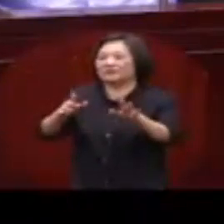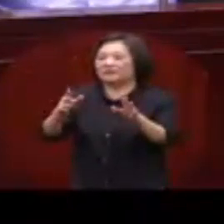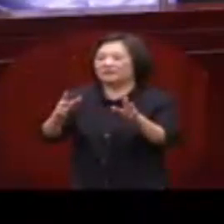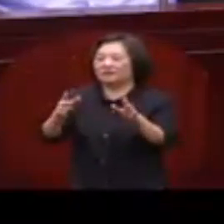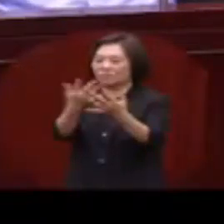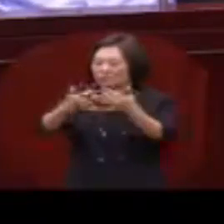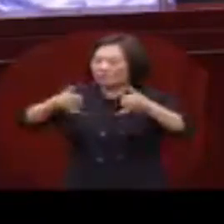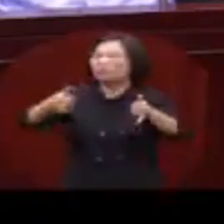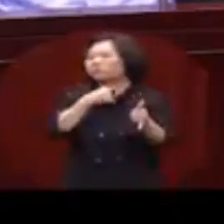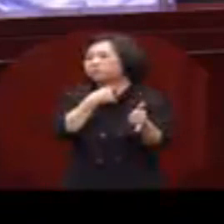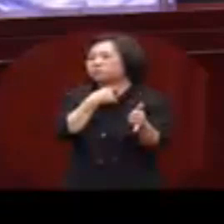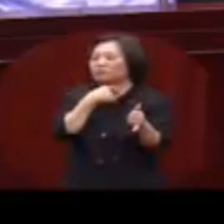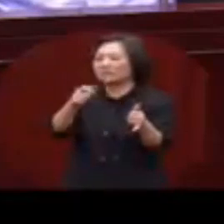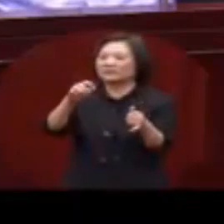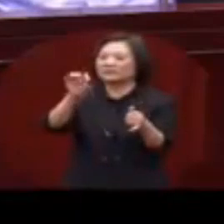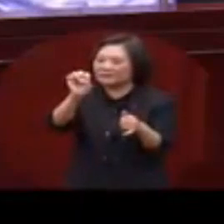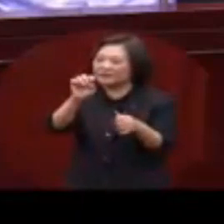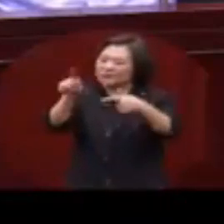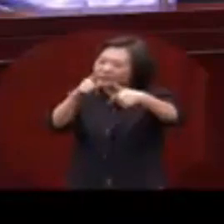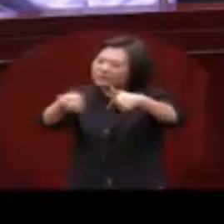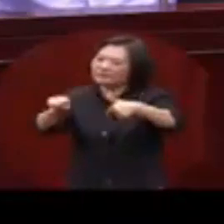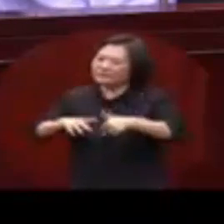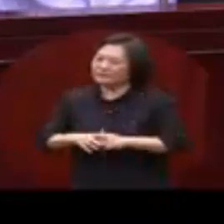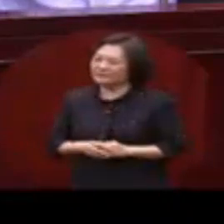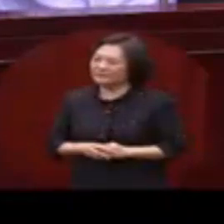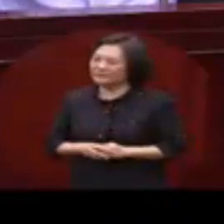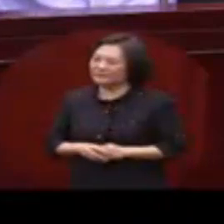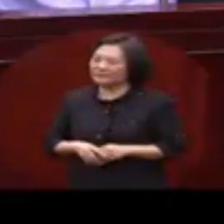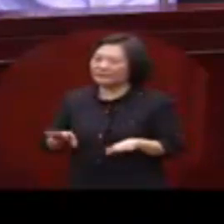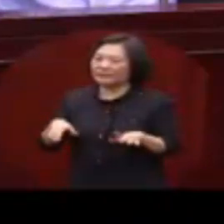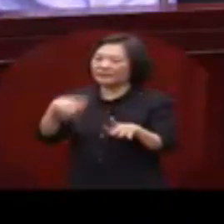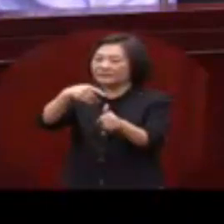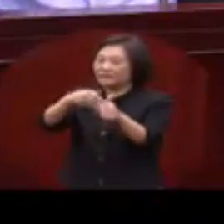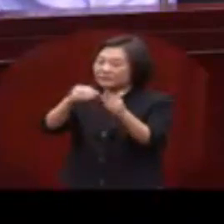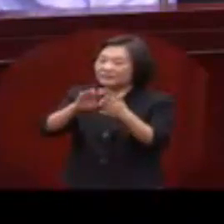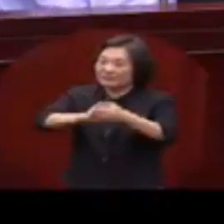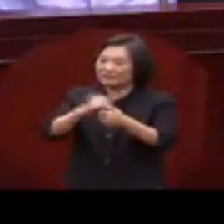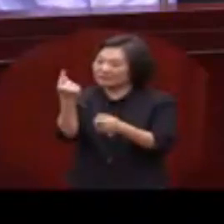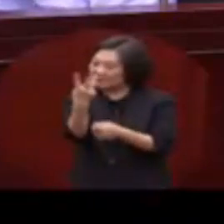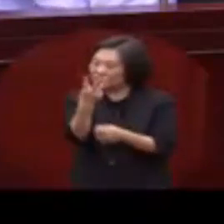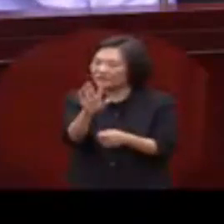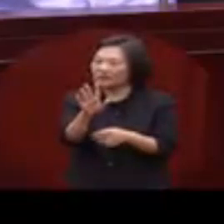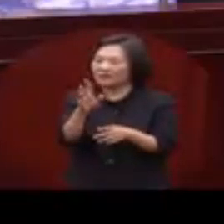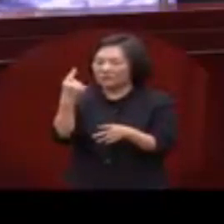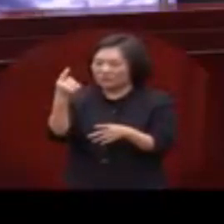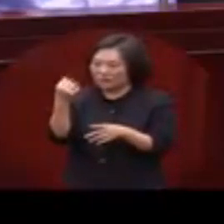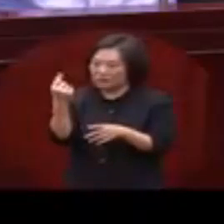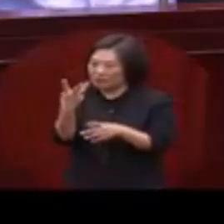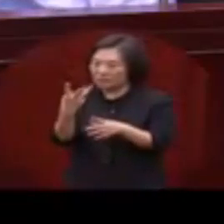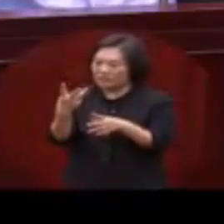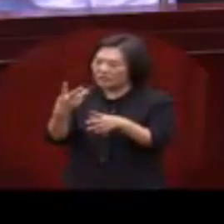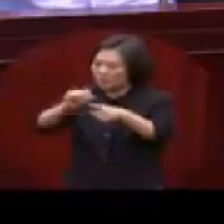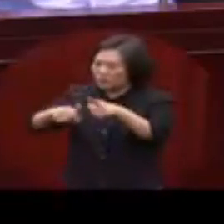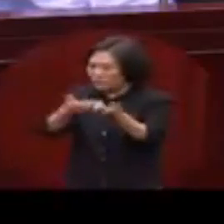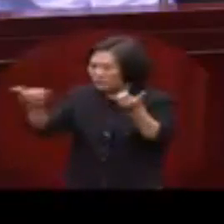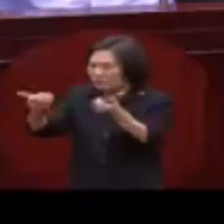们这个教育局在讨论说三个标，但是不一定要三家公司，有本事一家公司全部包也可以。我